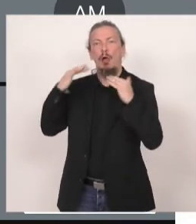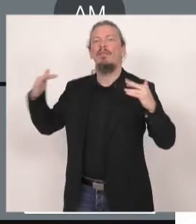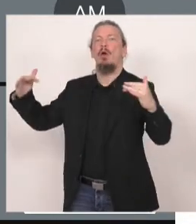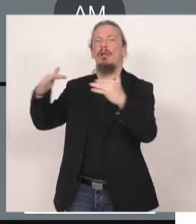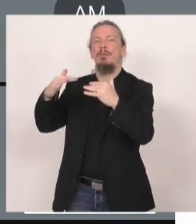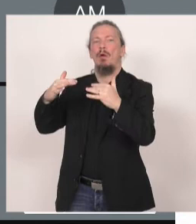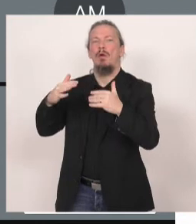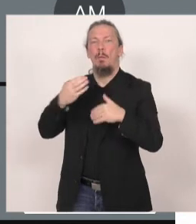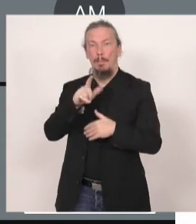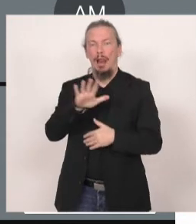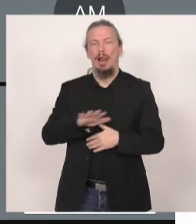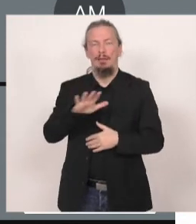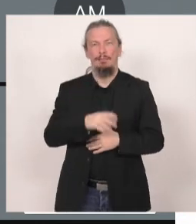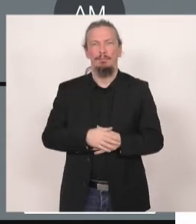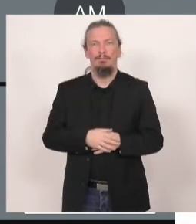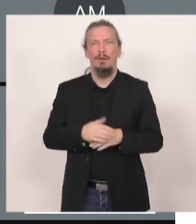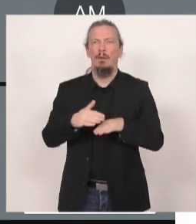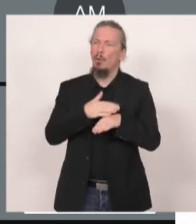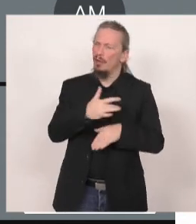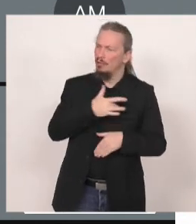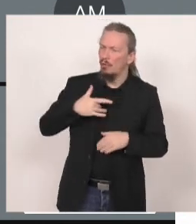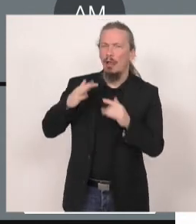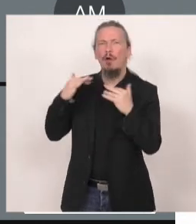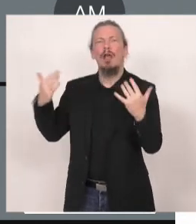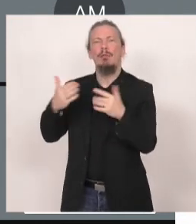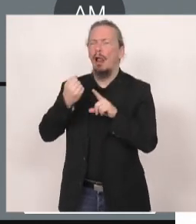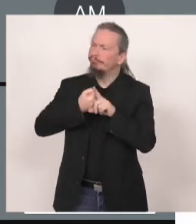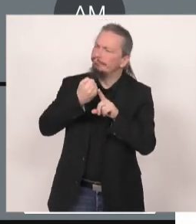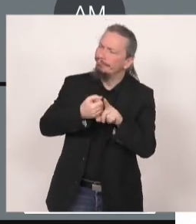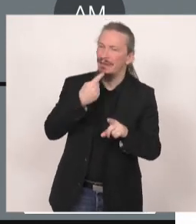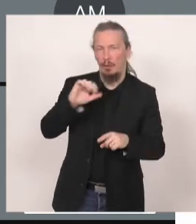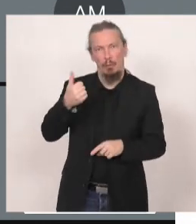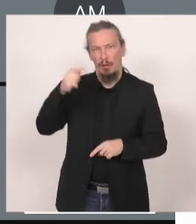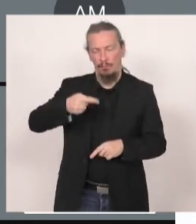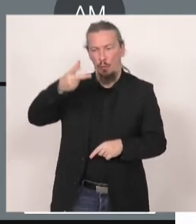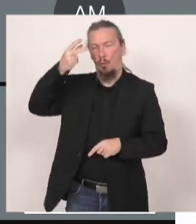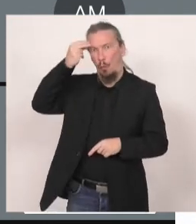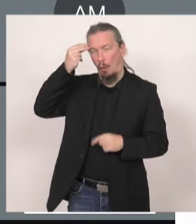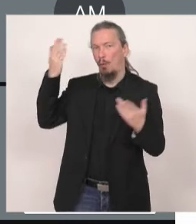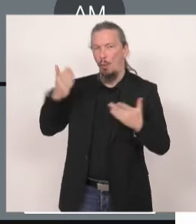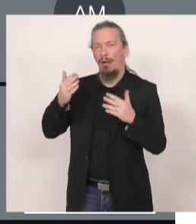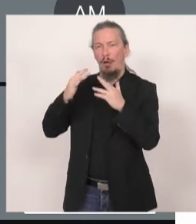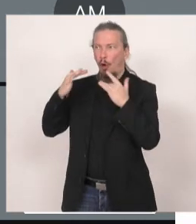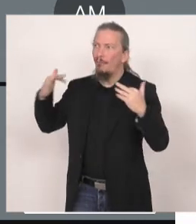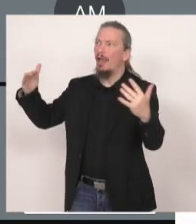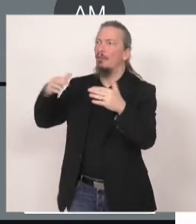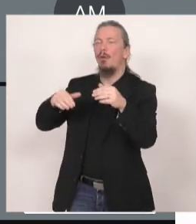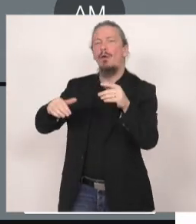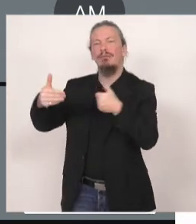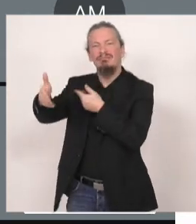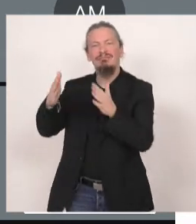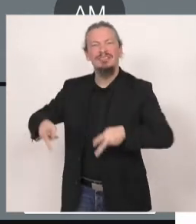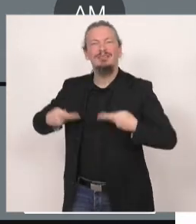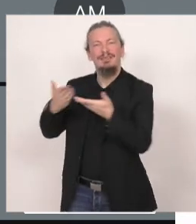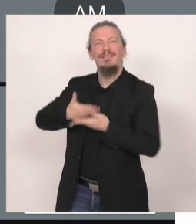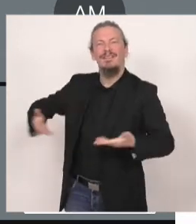la métropole. Mener une politique de santé environnementale, c'est d'abord comprendre que l'environnement et les conditions de vie influent sur notre